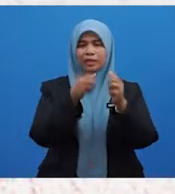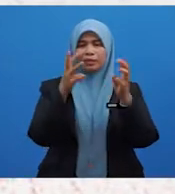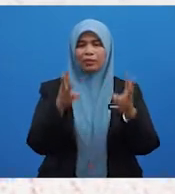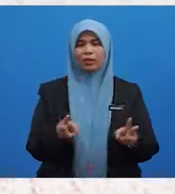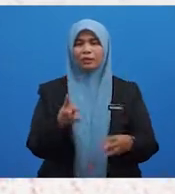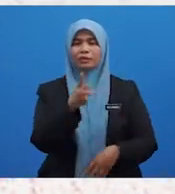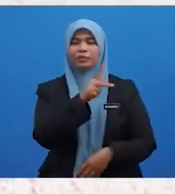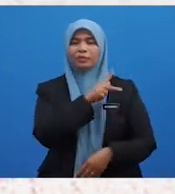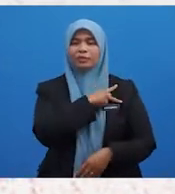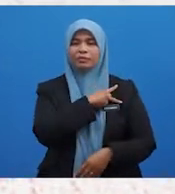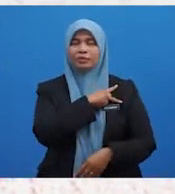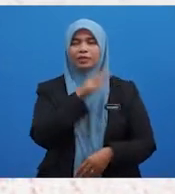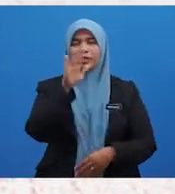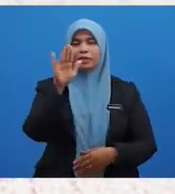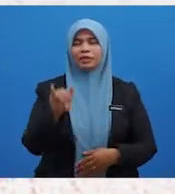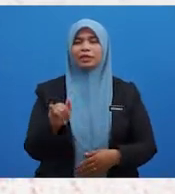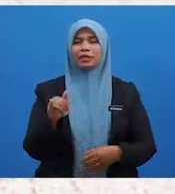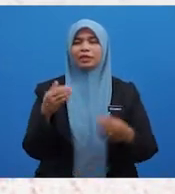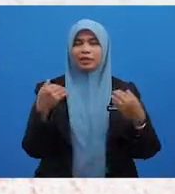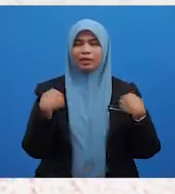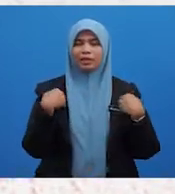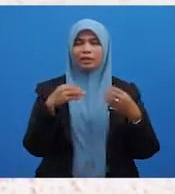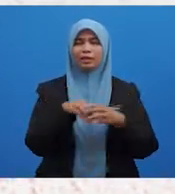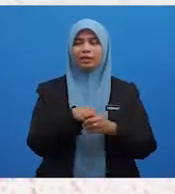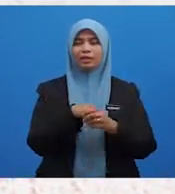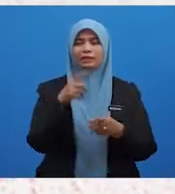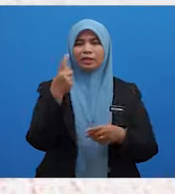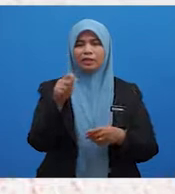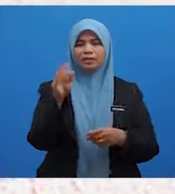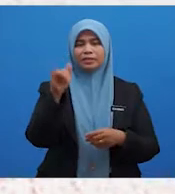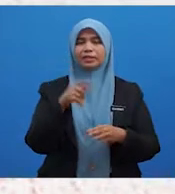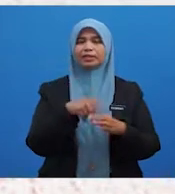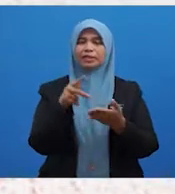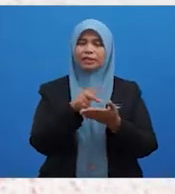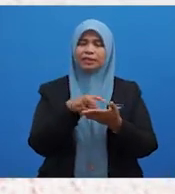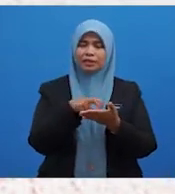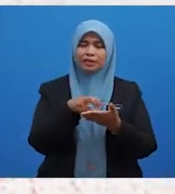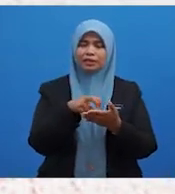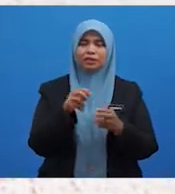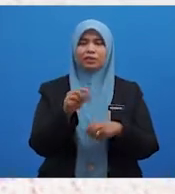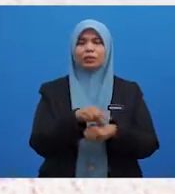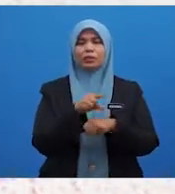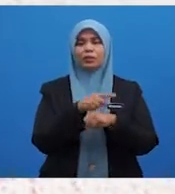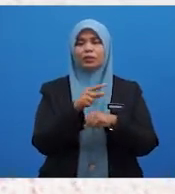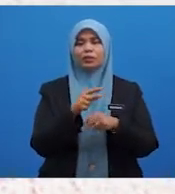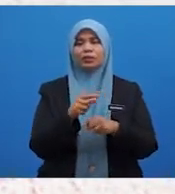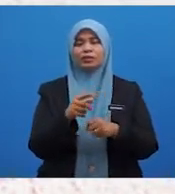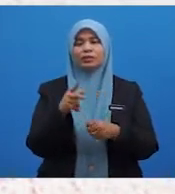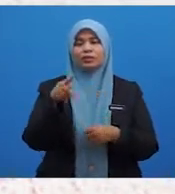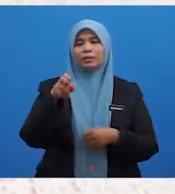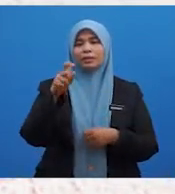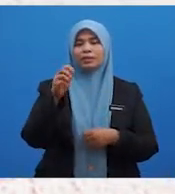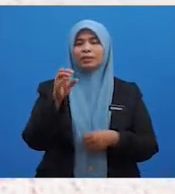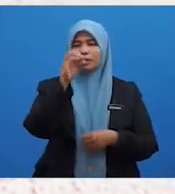watak pemimpin yang terdapat dalam teks yang dikaji menggunakan